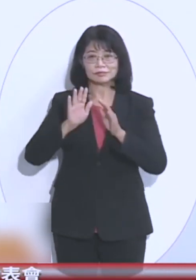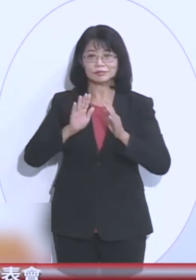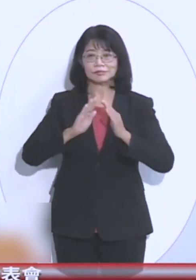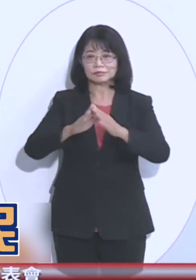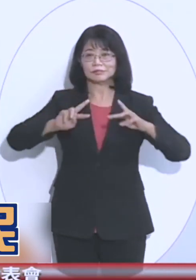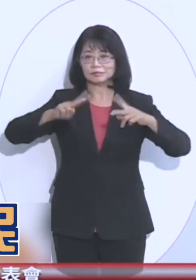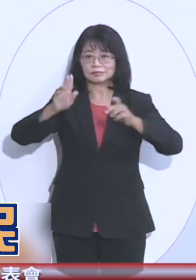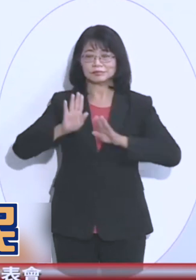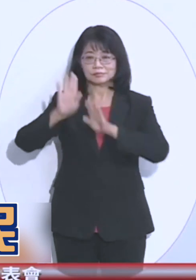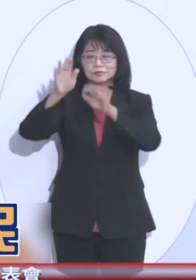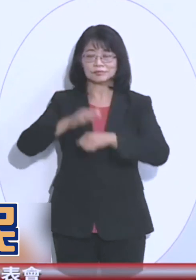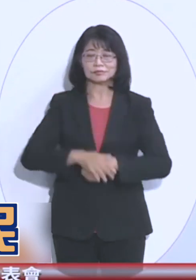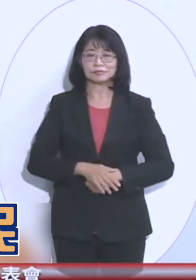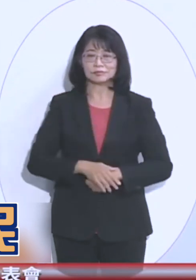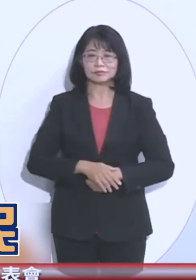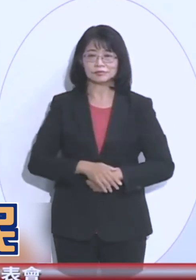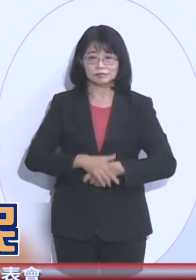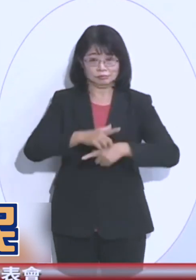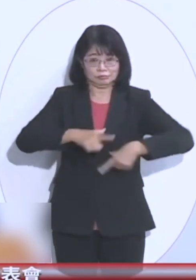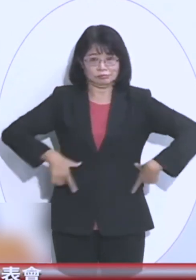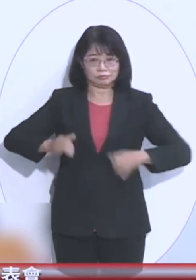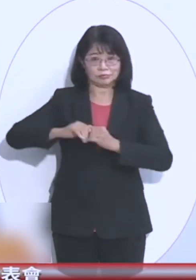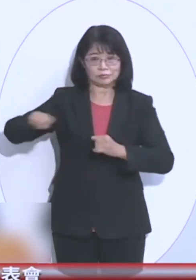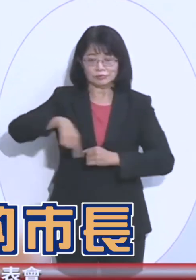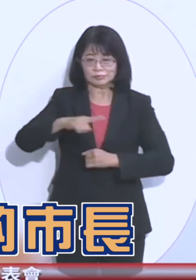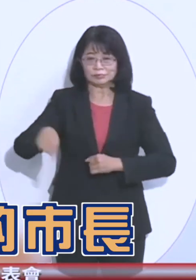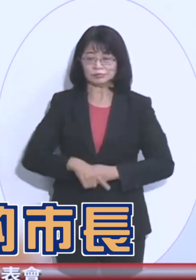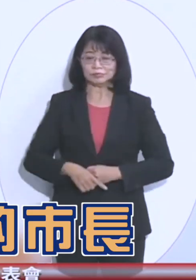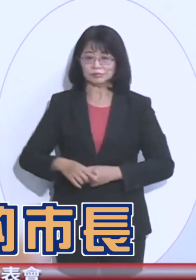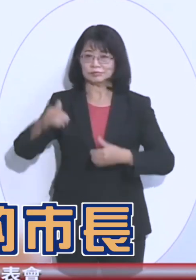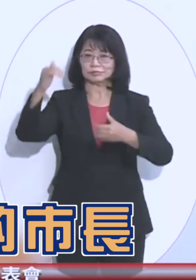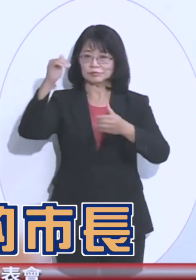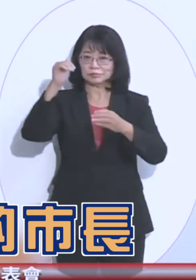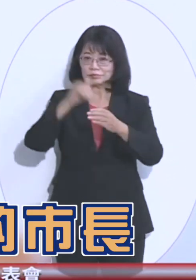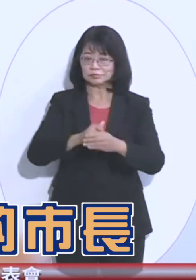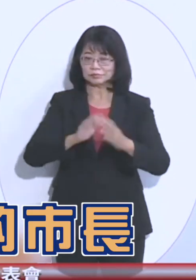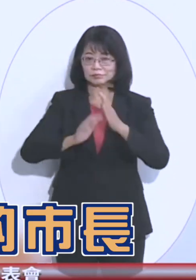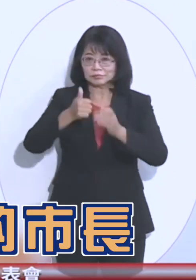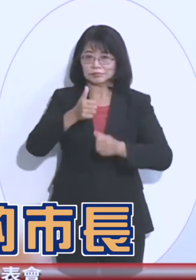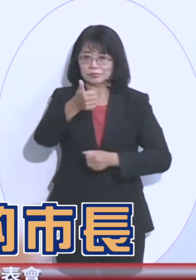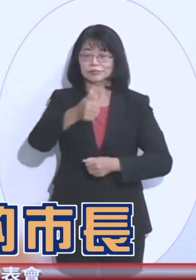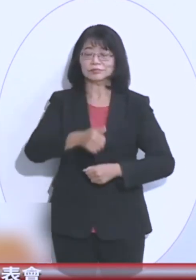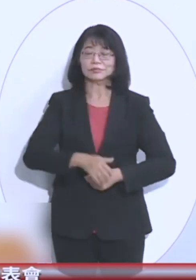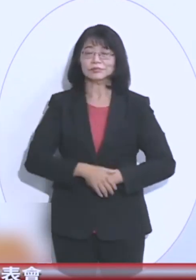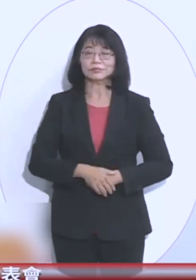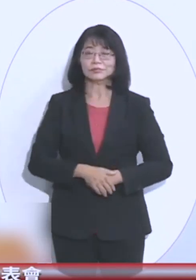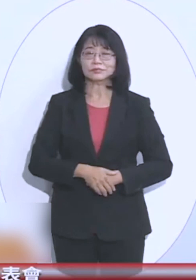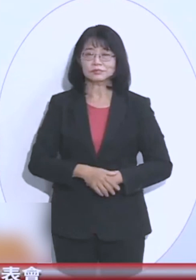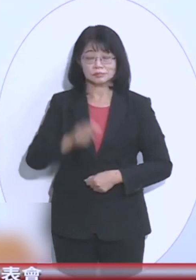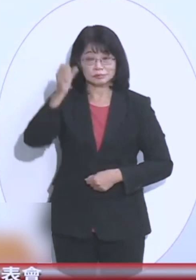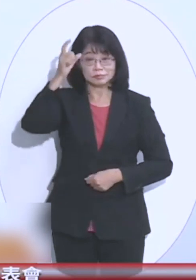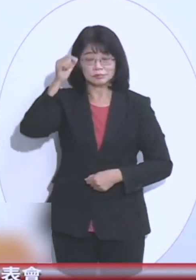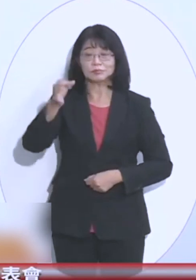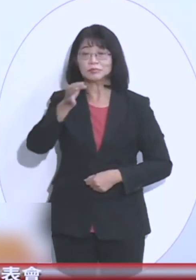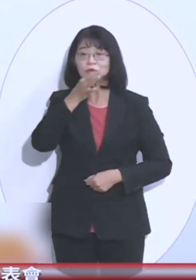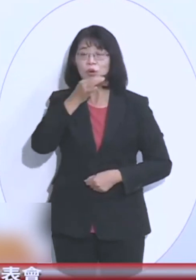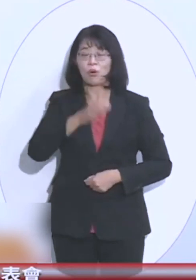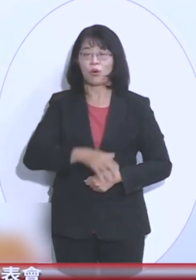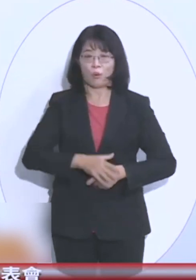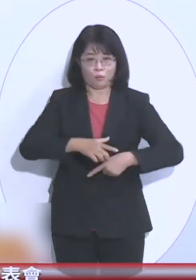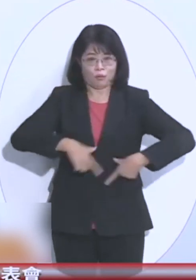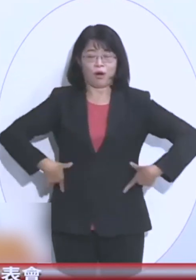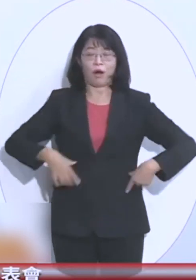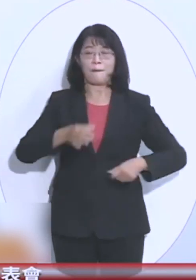器。有魄力的市民，才有法度选出一个有魄力的市长。你有智慧，有魄